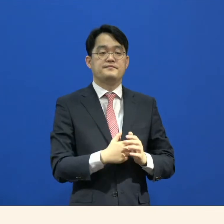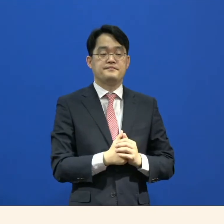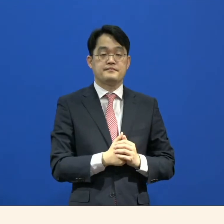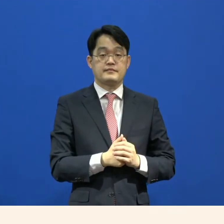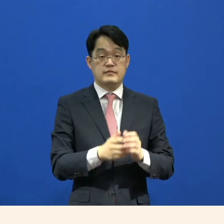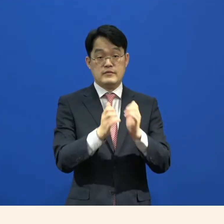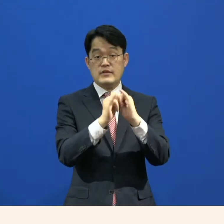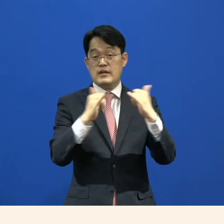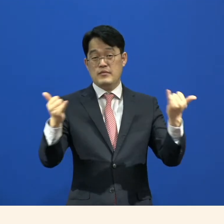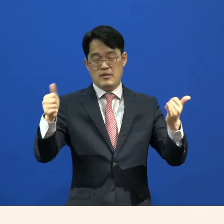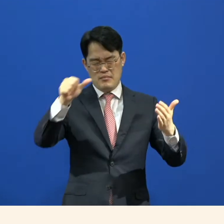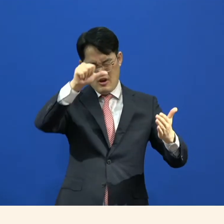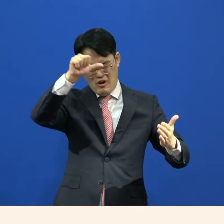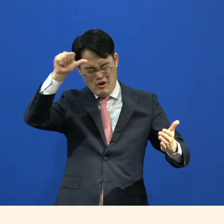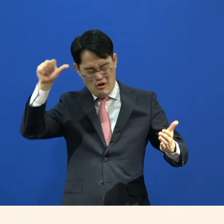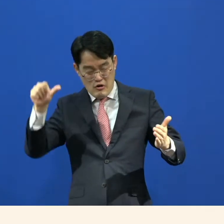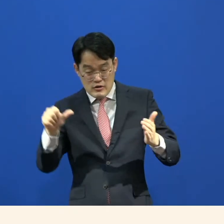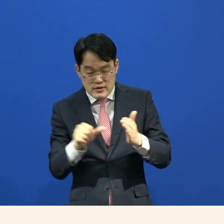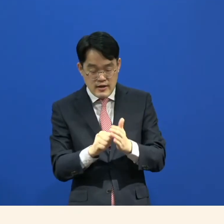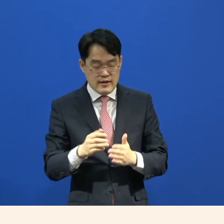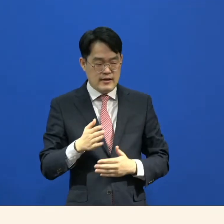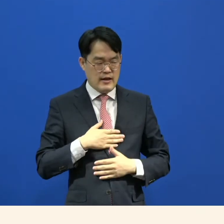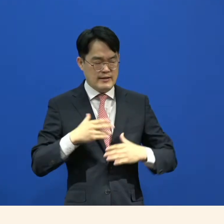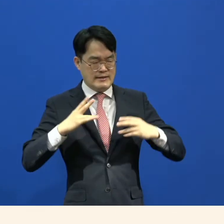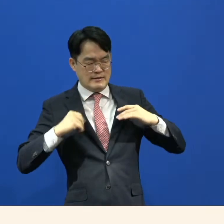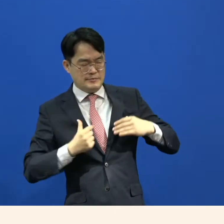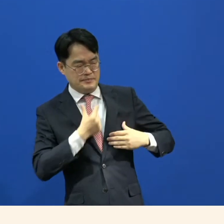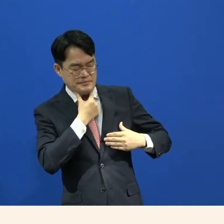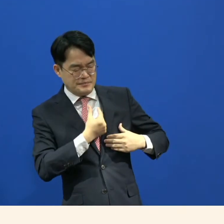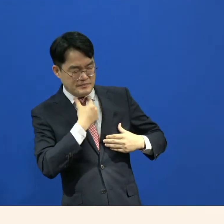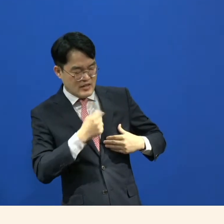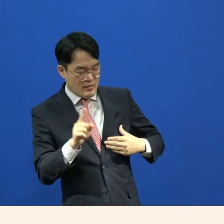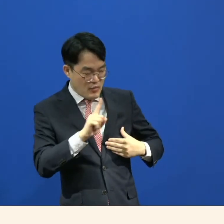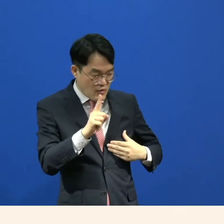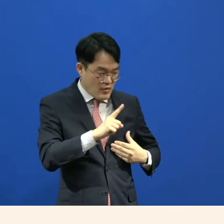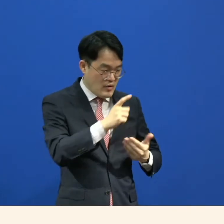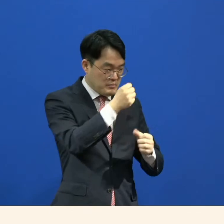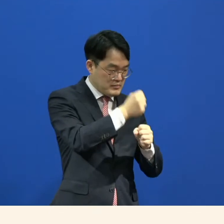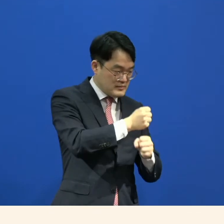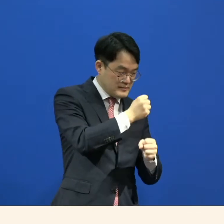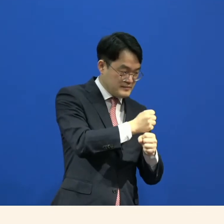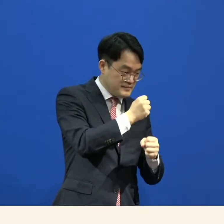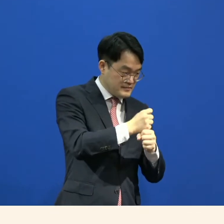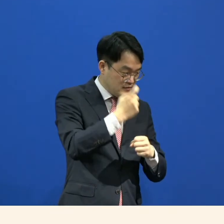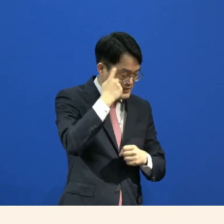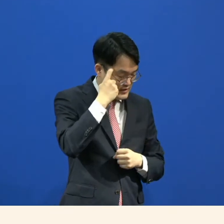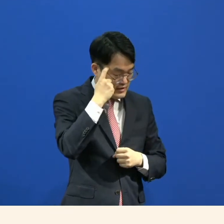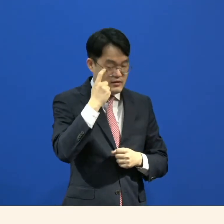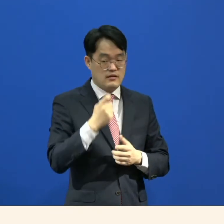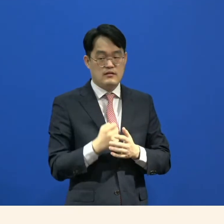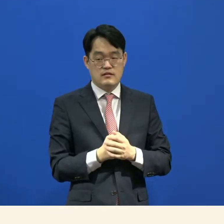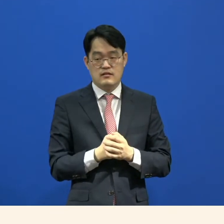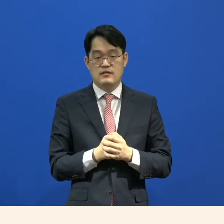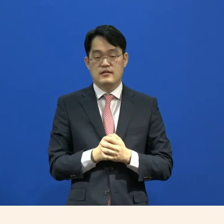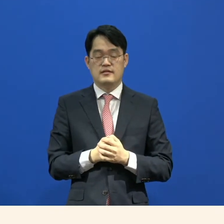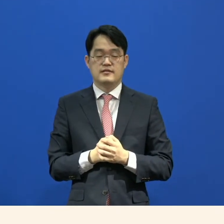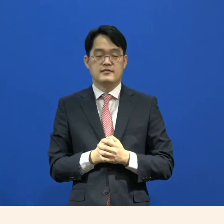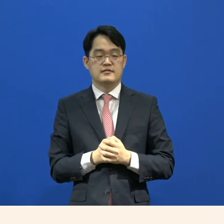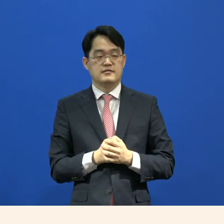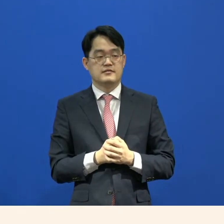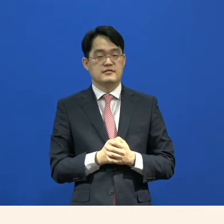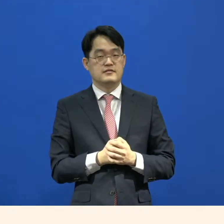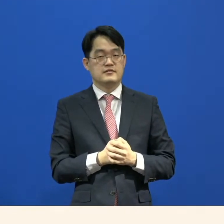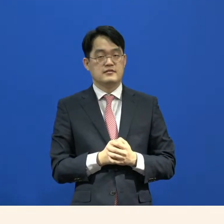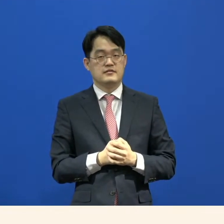사람들은 일평생 자랑거리를 만들고 살아가죠. 자랑거리. 어떻게 보면